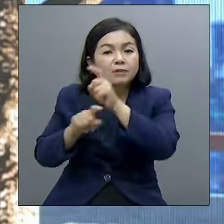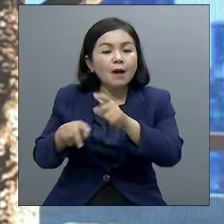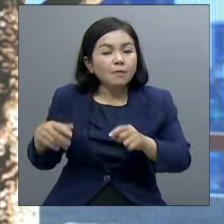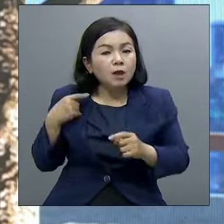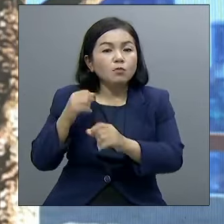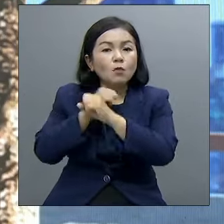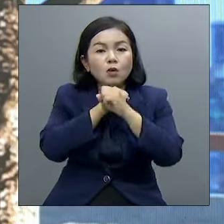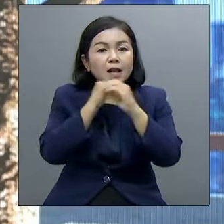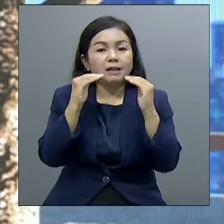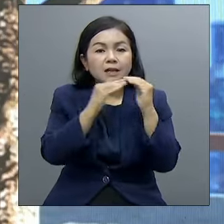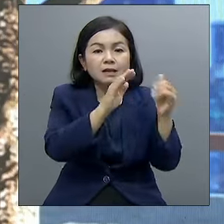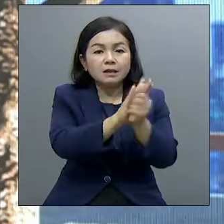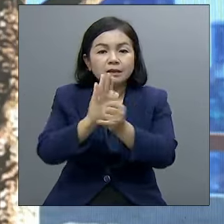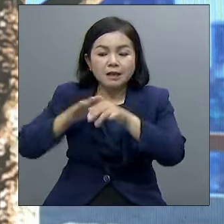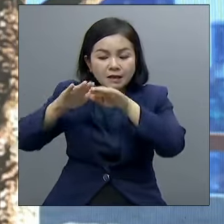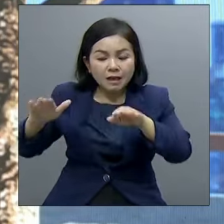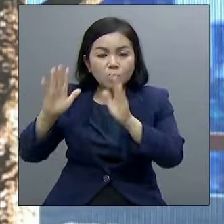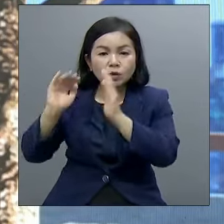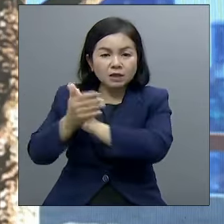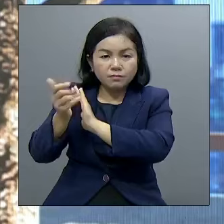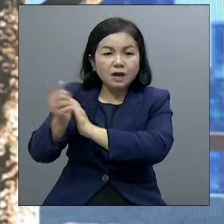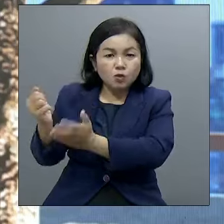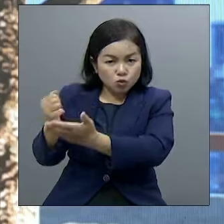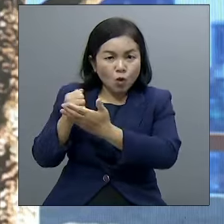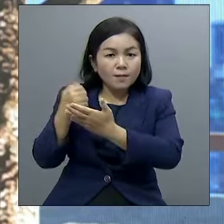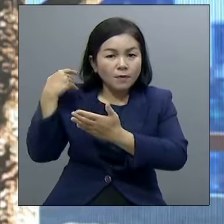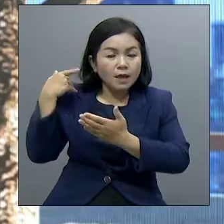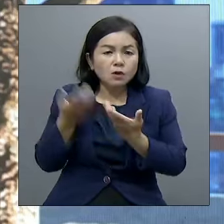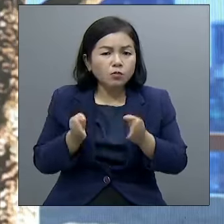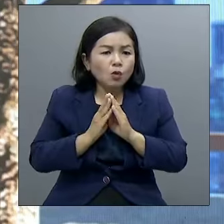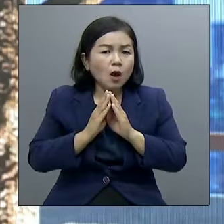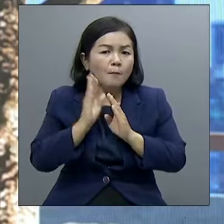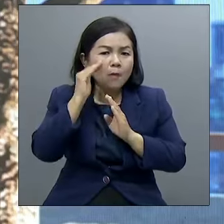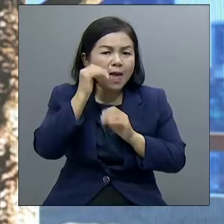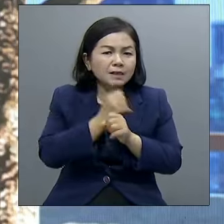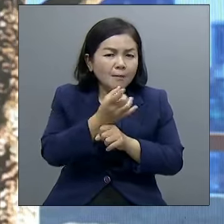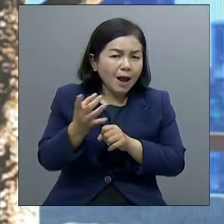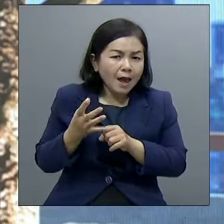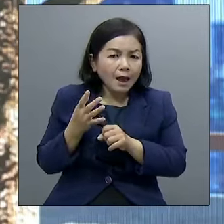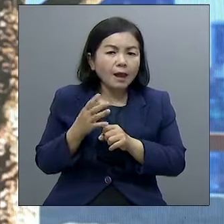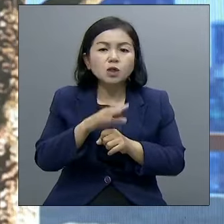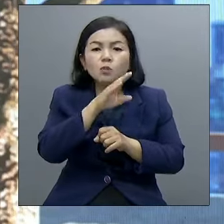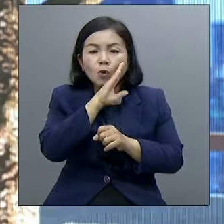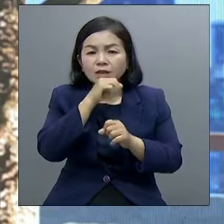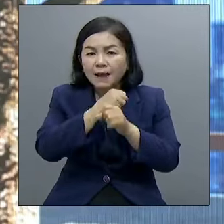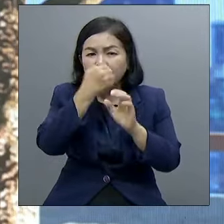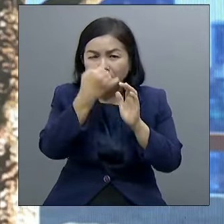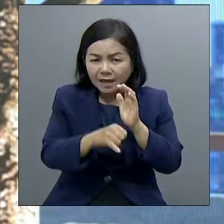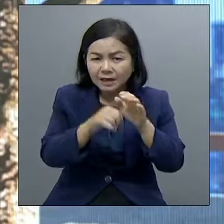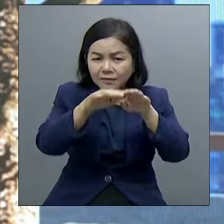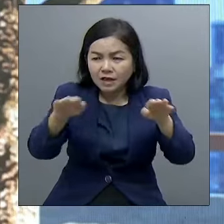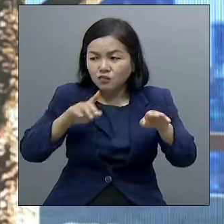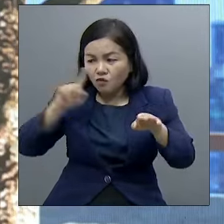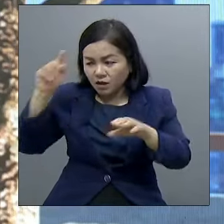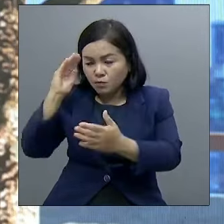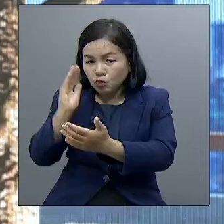ครองเด็กเนี่ยเขาจะมีคนผู้เชี่ยวชาญคอยช่วยนะครับแต่ทีนี้ถามว่าแล้วพ่อแม่ทำยังไงได้บ้างนะถ้ามีการกระทำความผิดเกี่ยวกับเด็กแจ้งความ